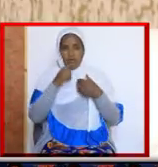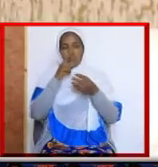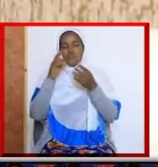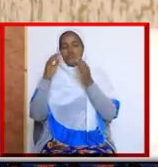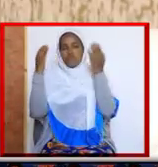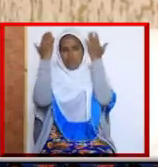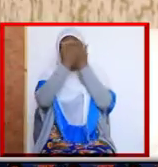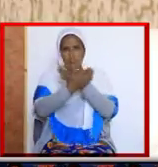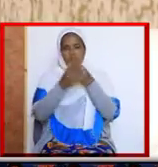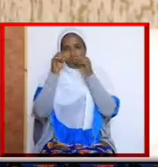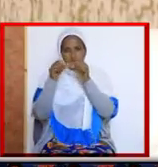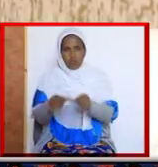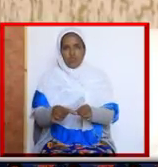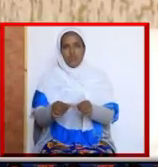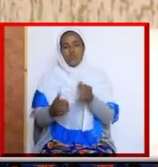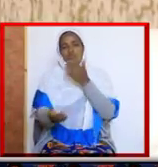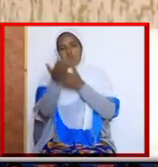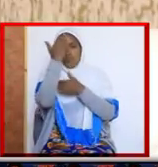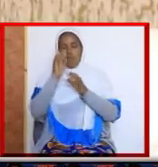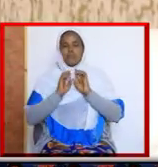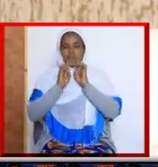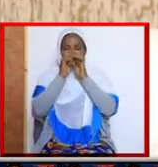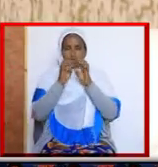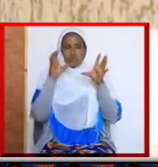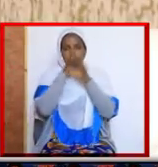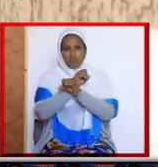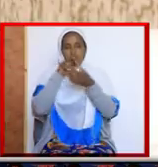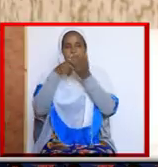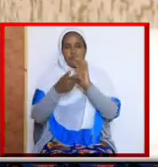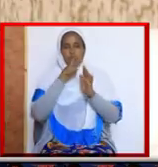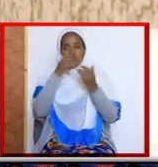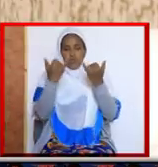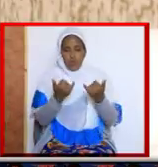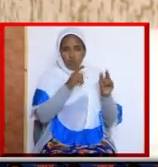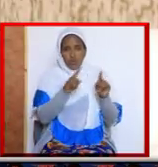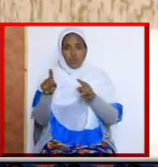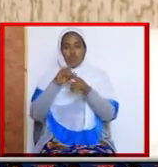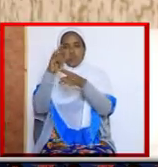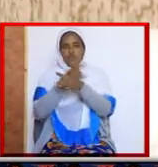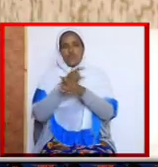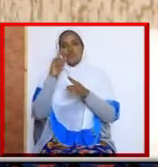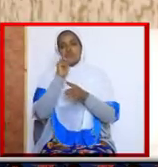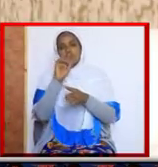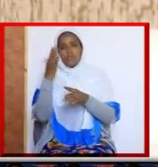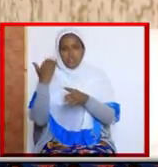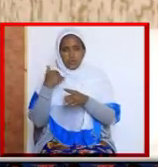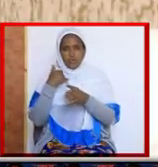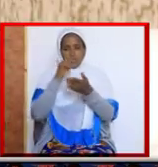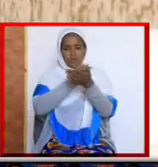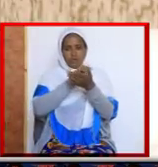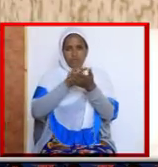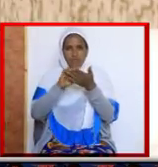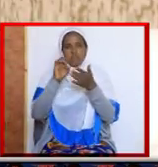ያደረው። ጠዋት በቅዳሴ የተጠናቋል ማለት ነው። አሁን ደግሞ እስቲ መዝሙሩ ምን ይመስል እንደነበረ የቅድስትን